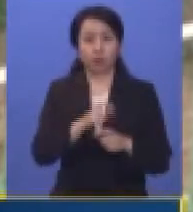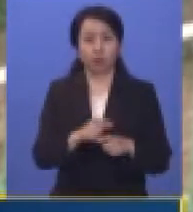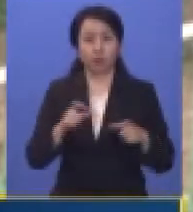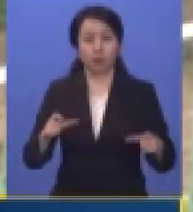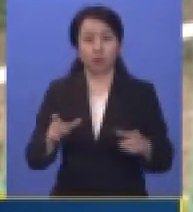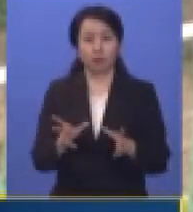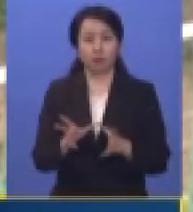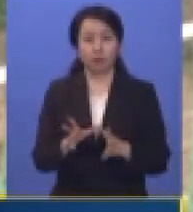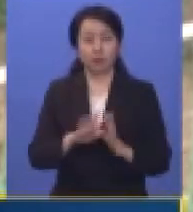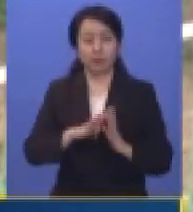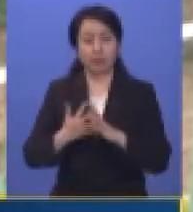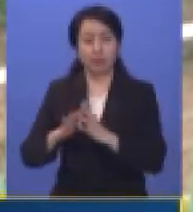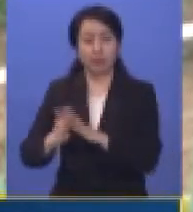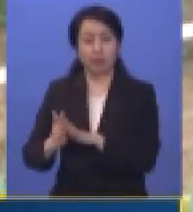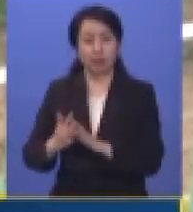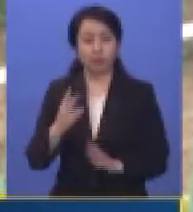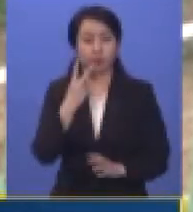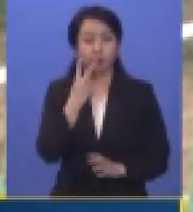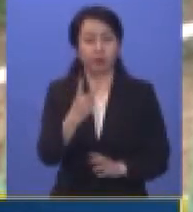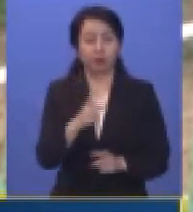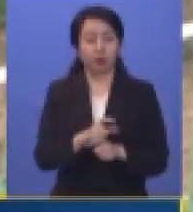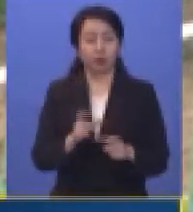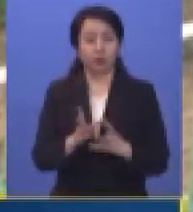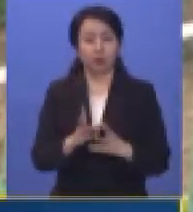села. Две семьи